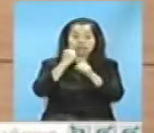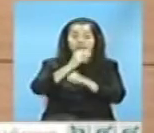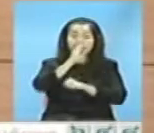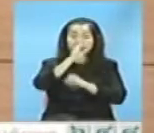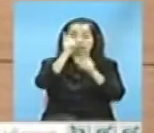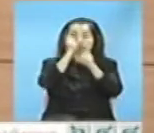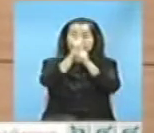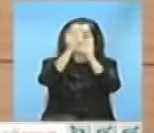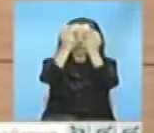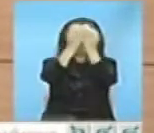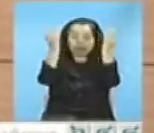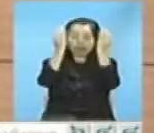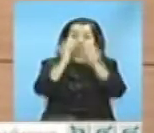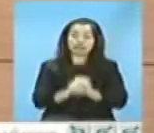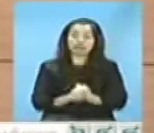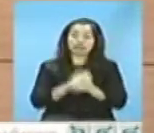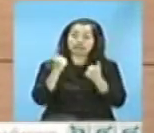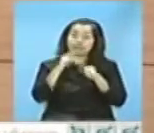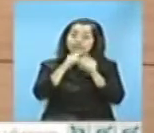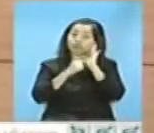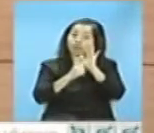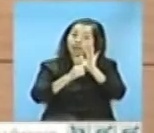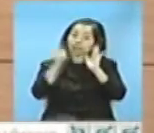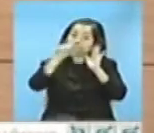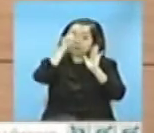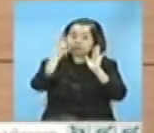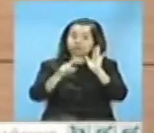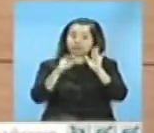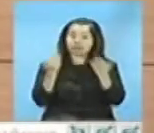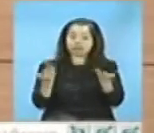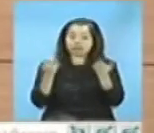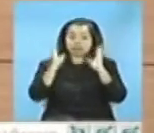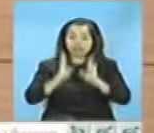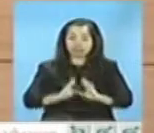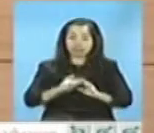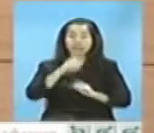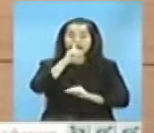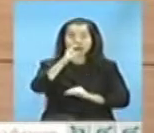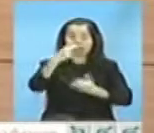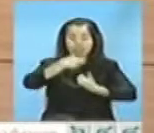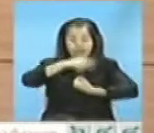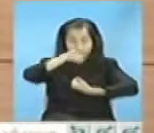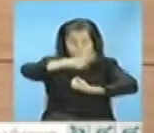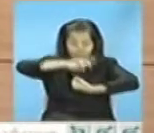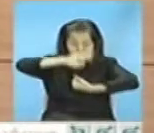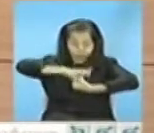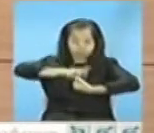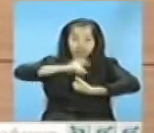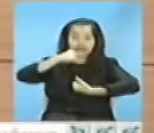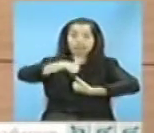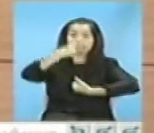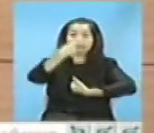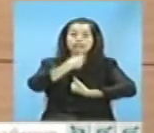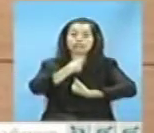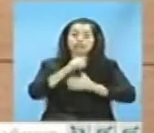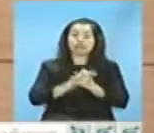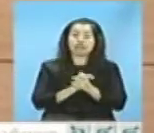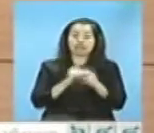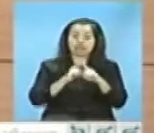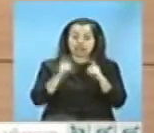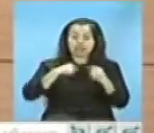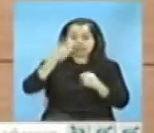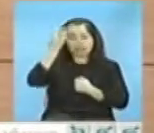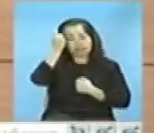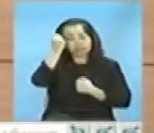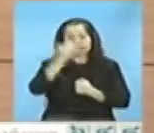รมนูญเราจะเป็นแบบอย่างไหมครับอันนี้คือประเด็นที่ผมถามตัวเองนะครับผมไม่ได้ถามเพื่อนสมาชิกแต่ผมคิดว่า